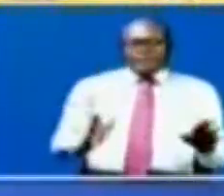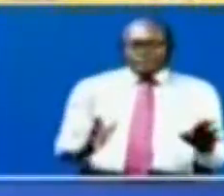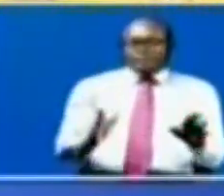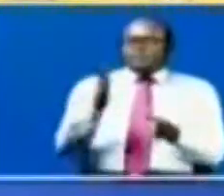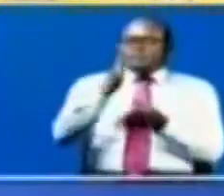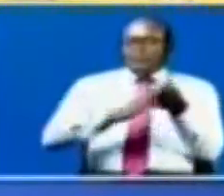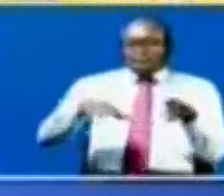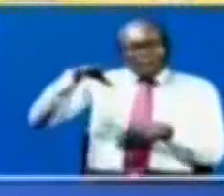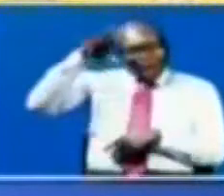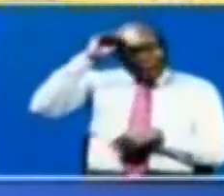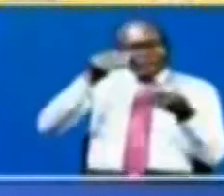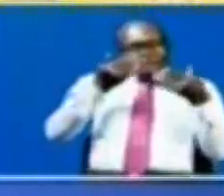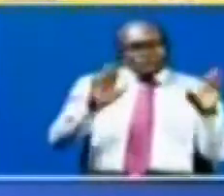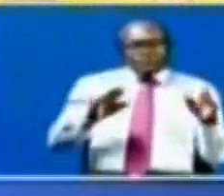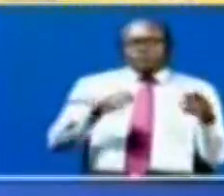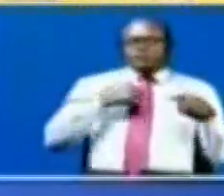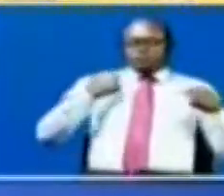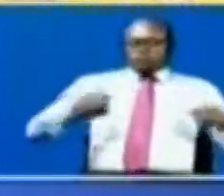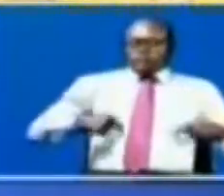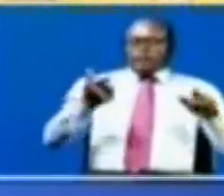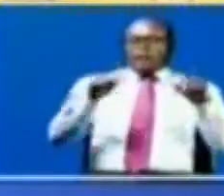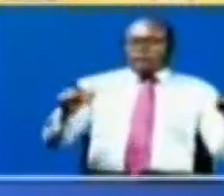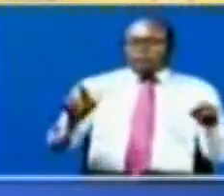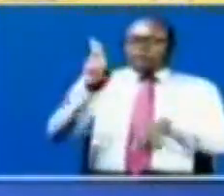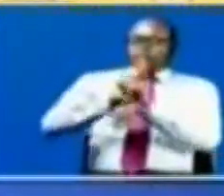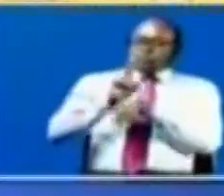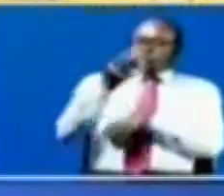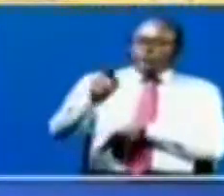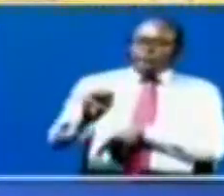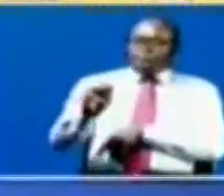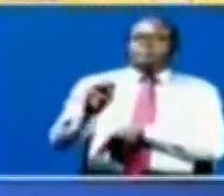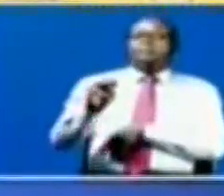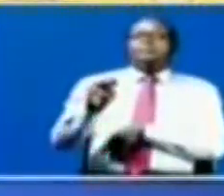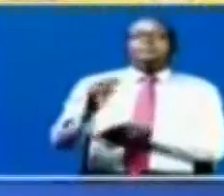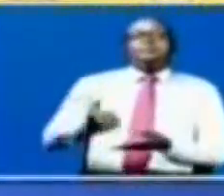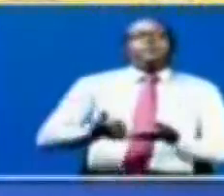kusoma lugha ya Kichina tutumie hawa waweze kuenesa